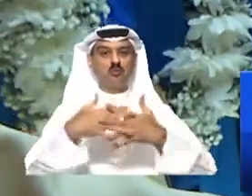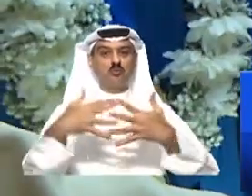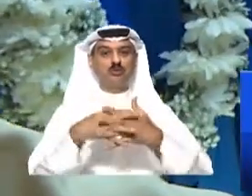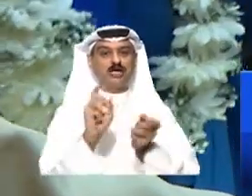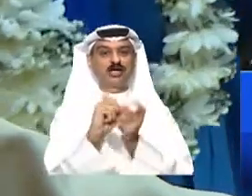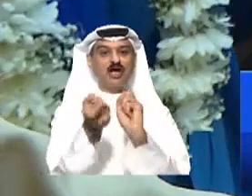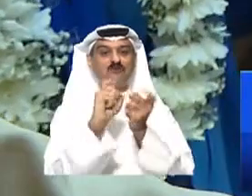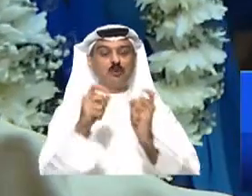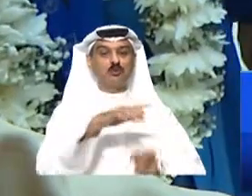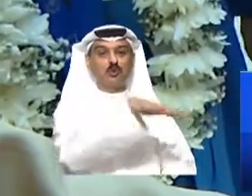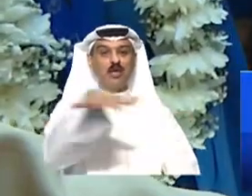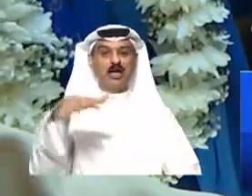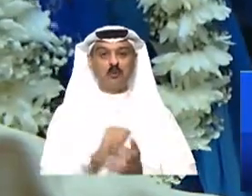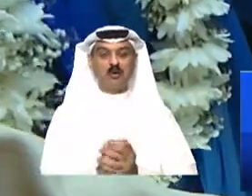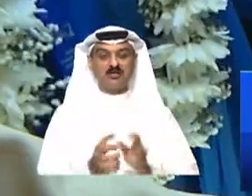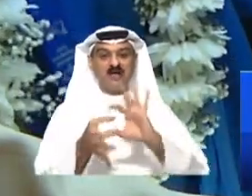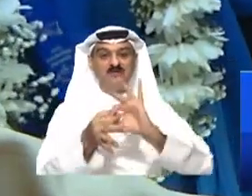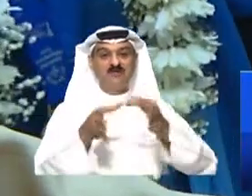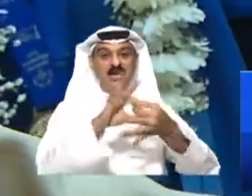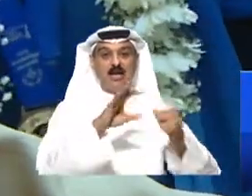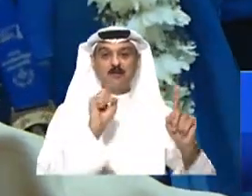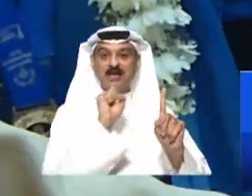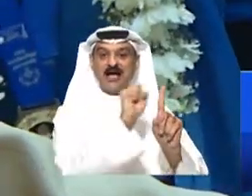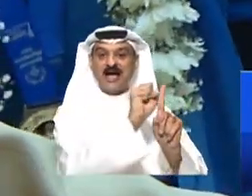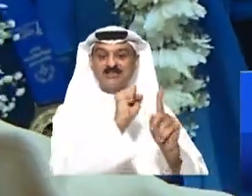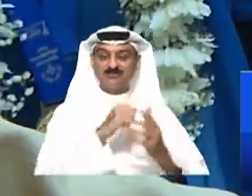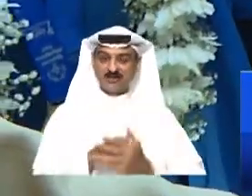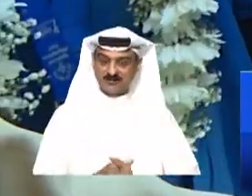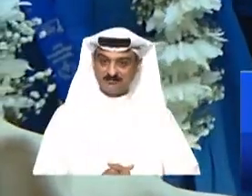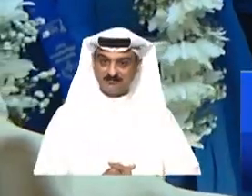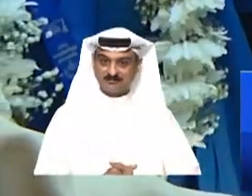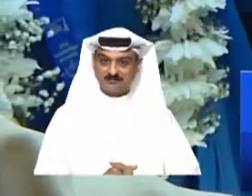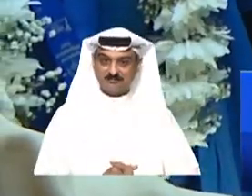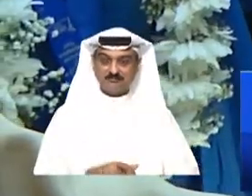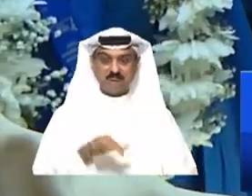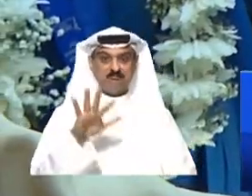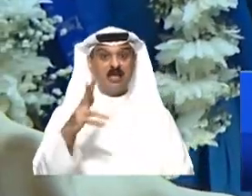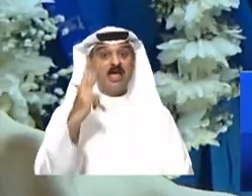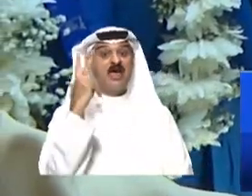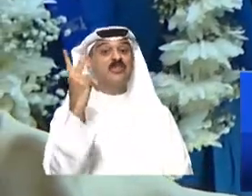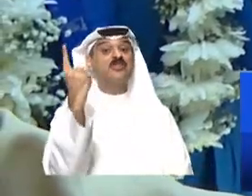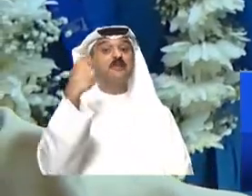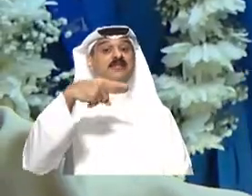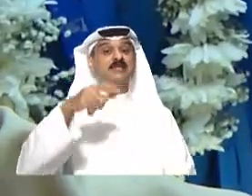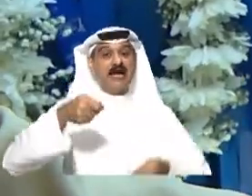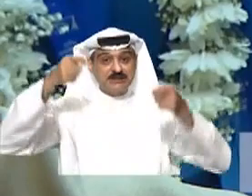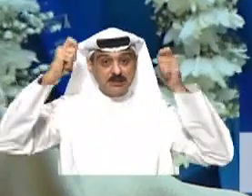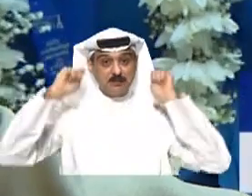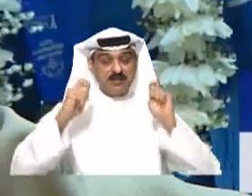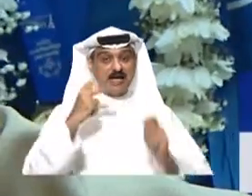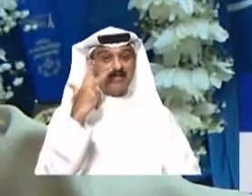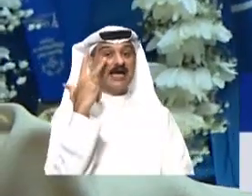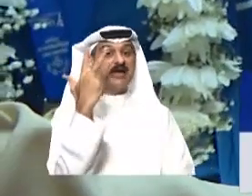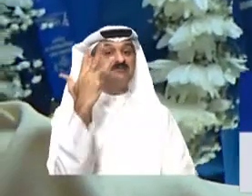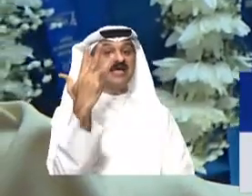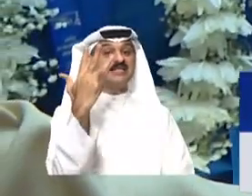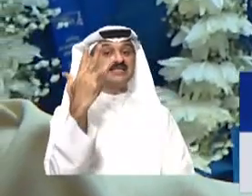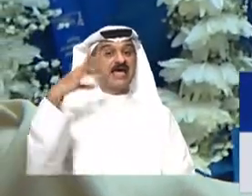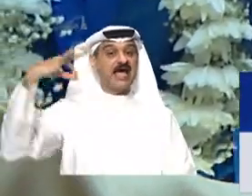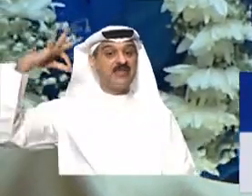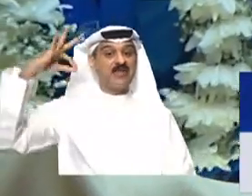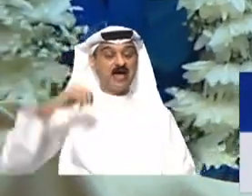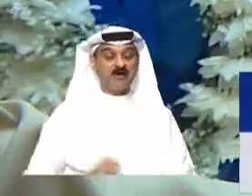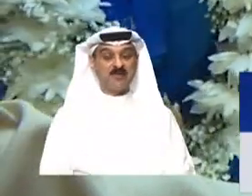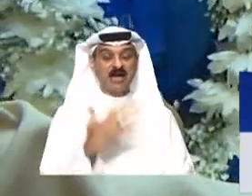بالبطولة الوطنية للأولمبياد الخاص، تراوحت بين 18 ميدالية، 9 ذهب